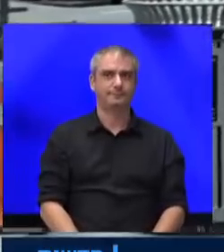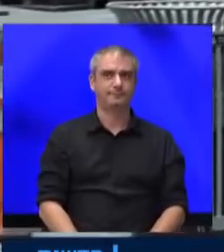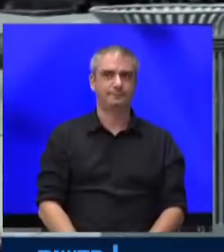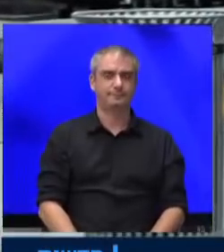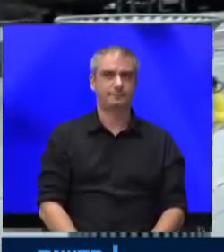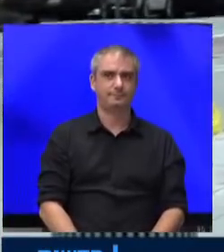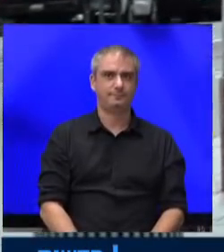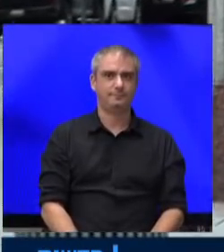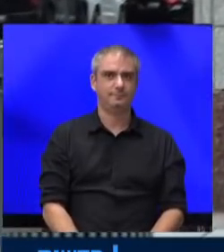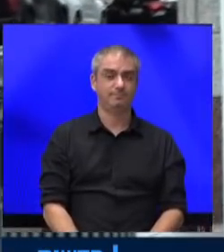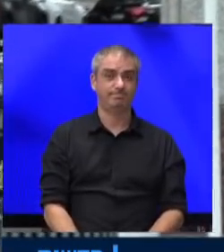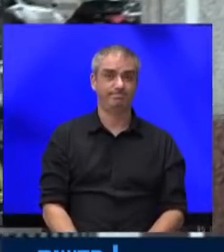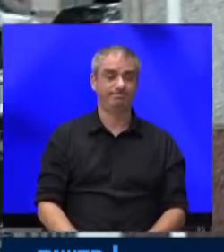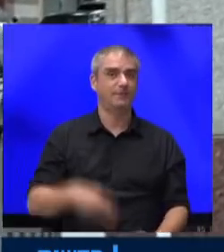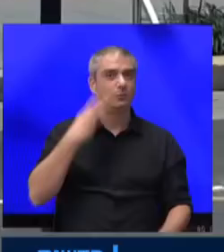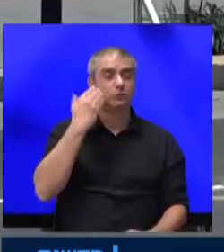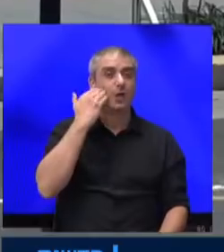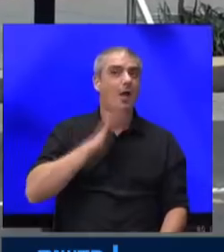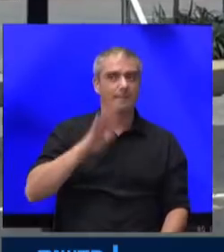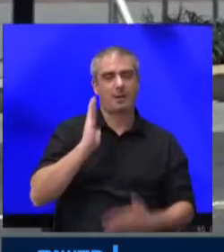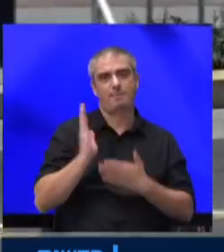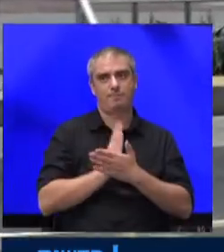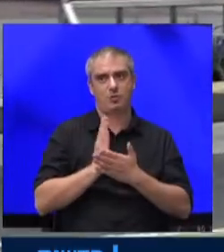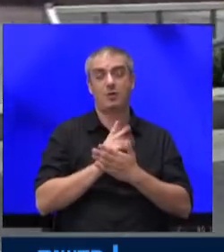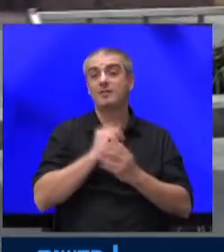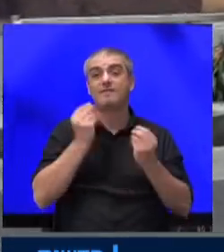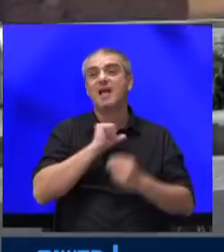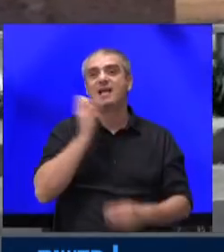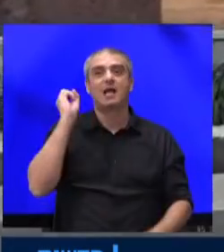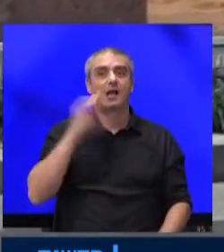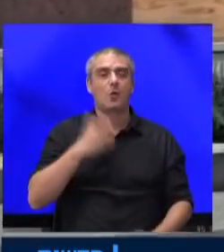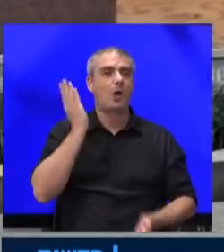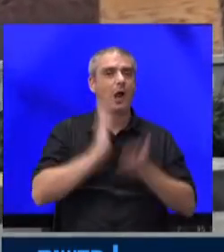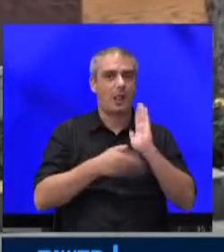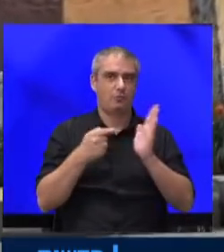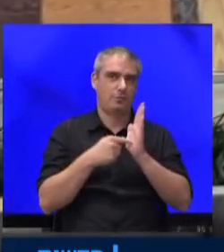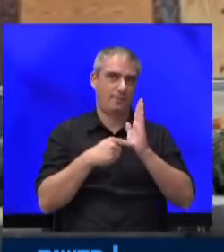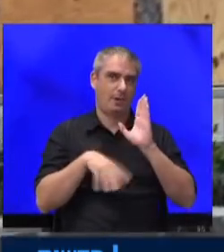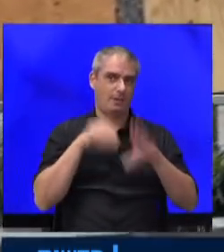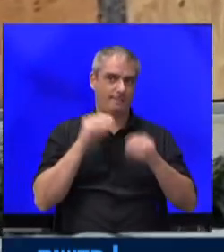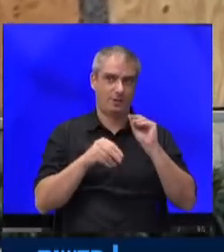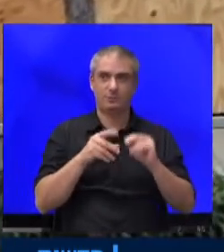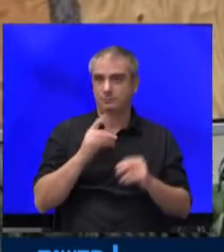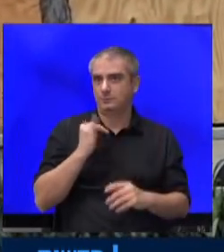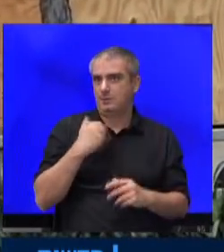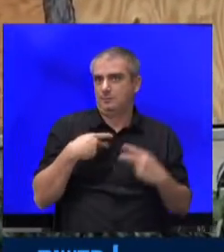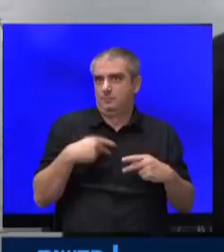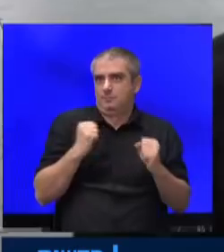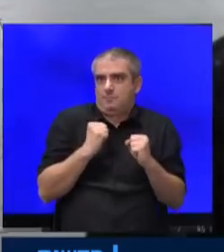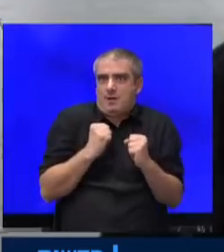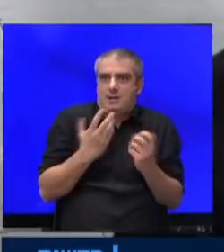וושינגטון ואמריקה כולה נערכות לגרוע מכל, אלימות בעקבות הבחירות. It's definitely very eerie and